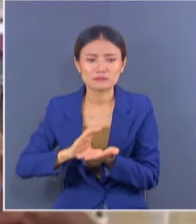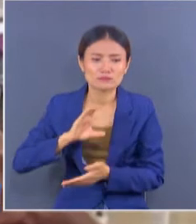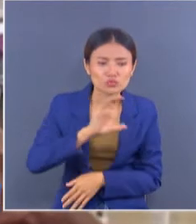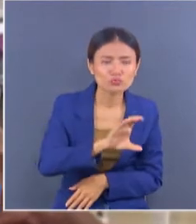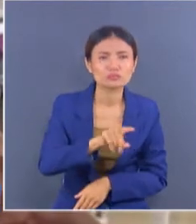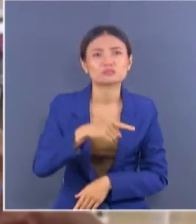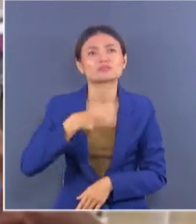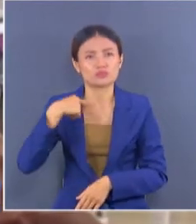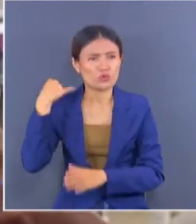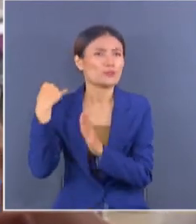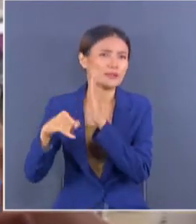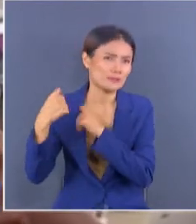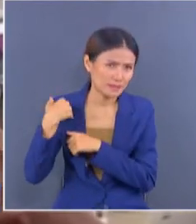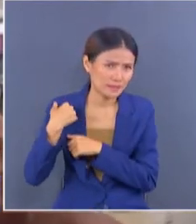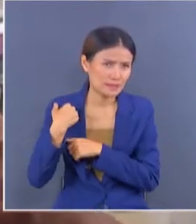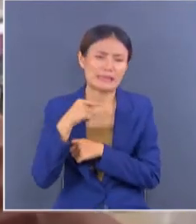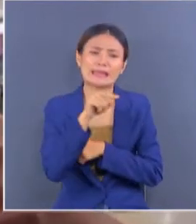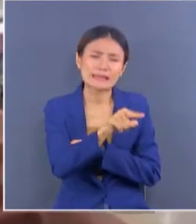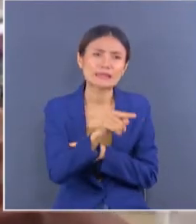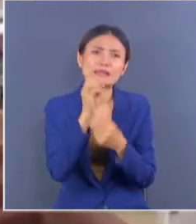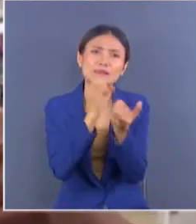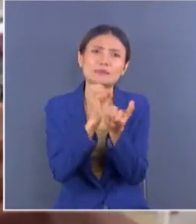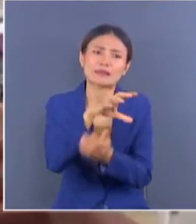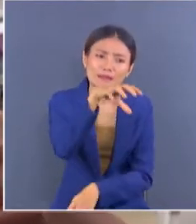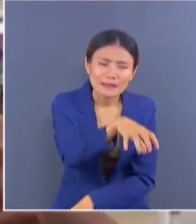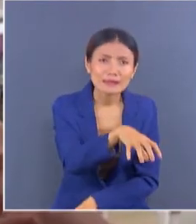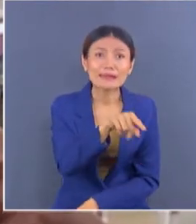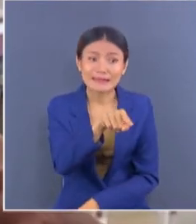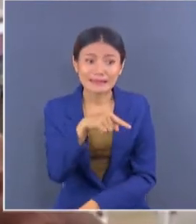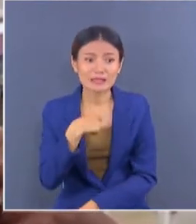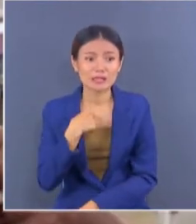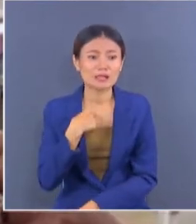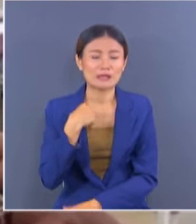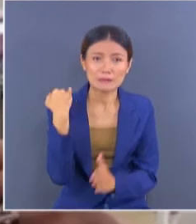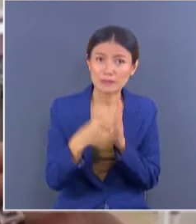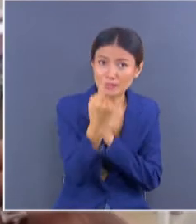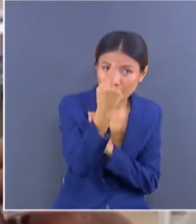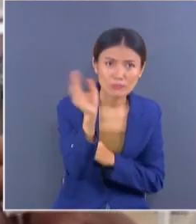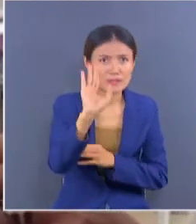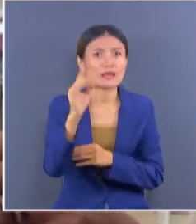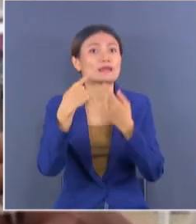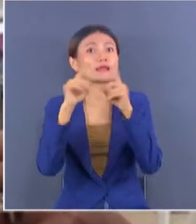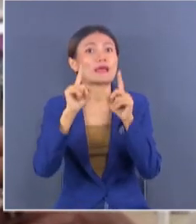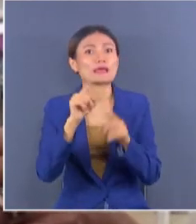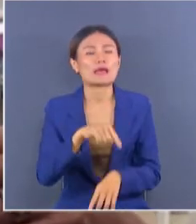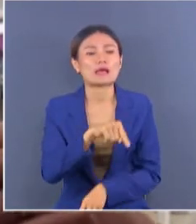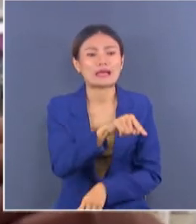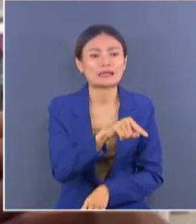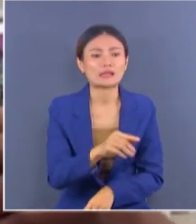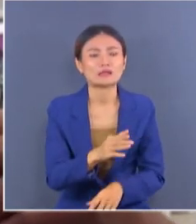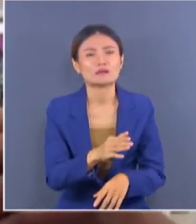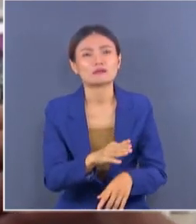การเล่นพนันแต่มันมีประเด็นที่ไปแจ้งความอย่างที่บอกเอาไว้ก็คือถูกบ่อนอุ้มไปริดทรัพย์เนี่ยที่เขาอ้าง